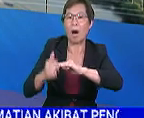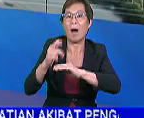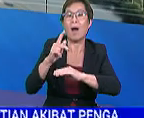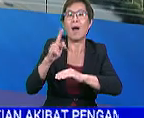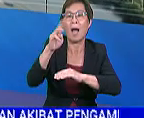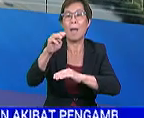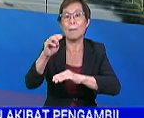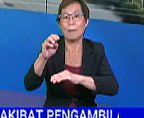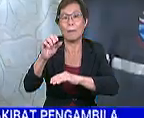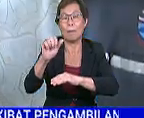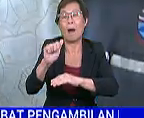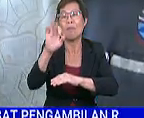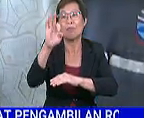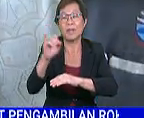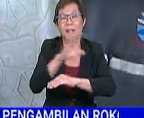Perikanan